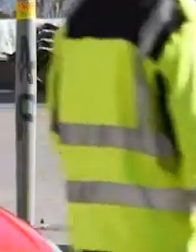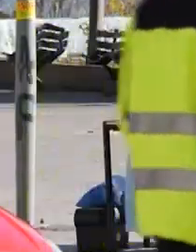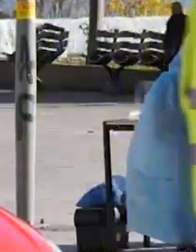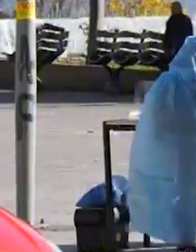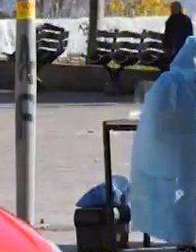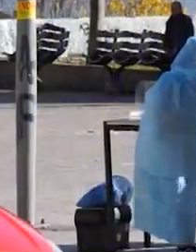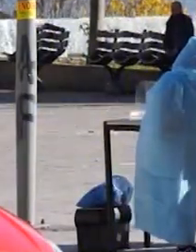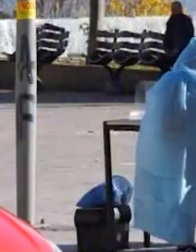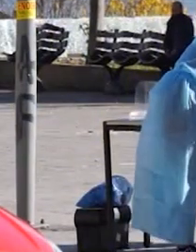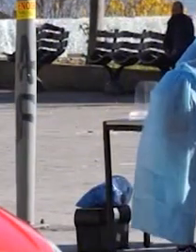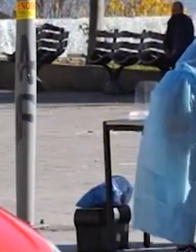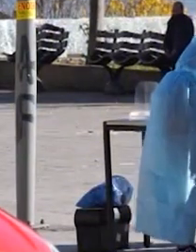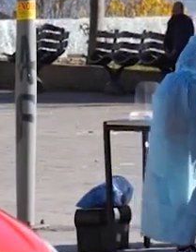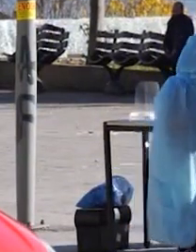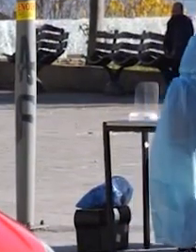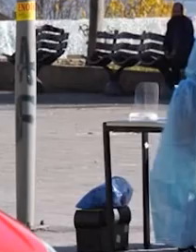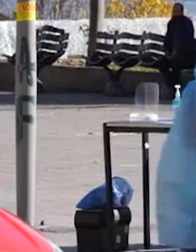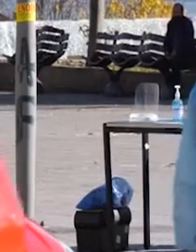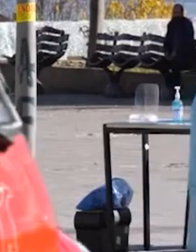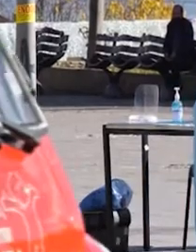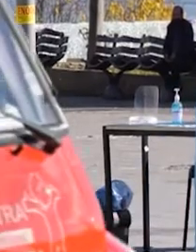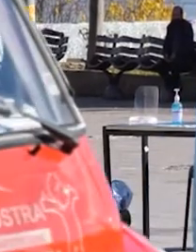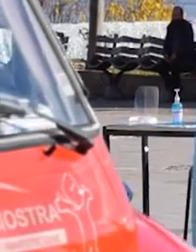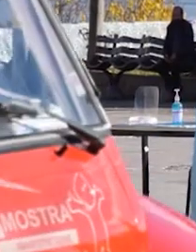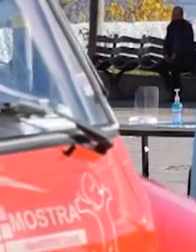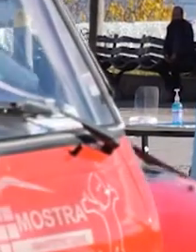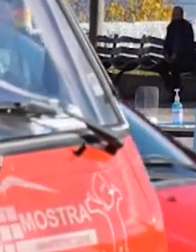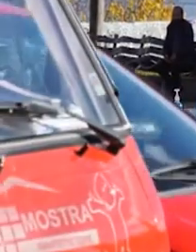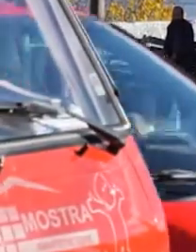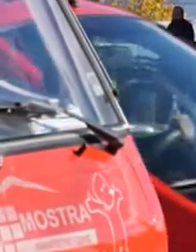καταγράφονται 5 νέα κρούσματα κορονοϊού, όλα στην περιφερειακή ενότητα Ιωαννίνων.